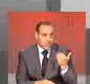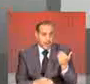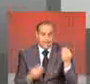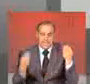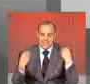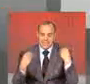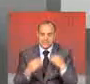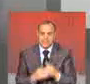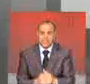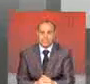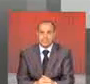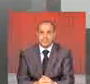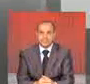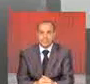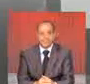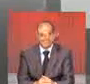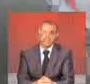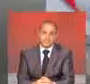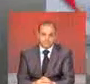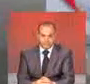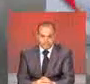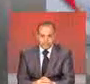البنزرتي.